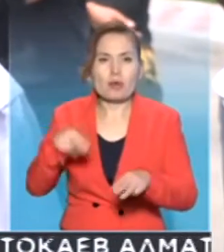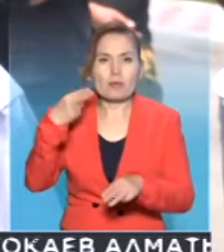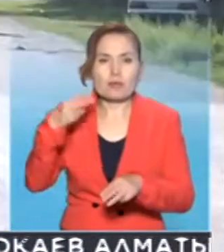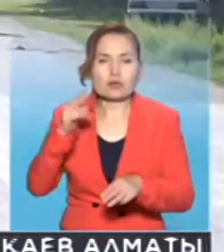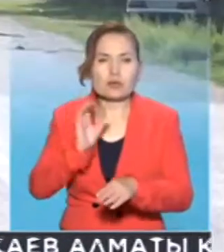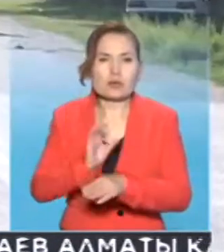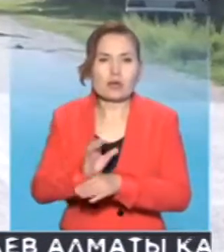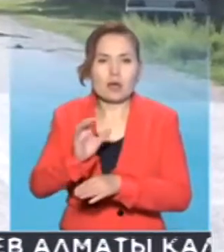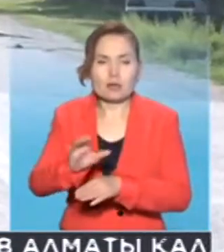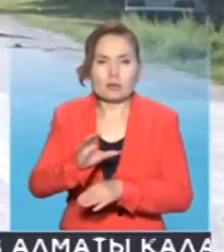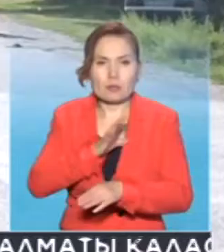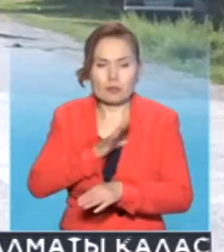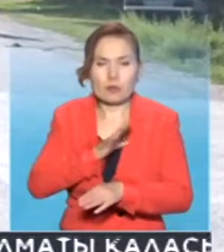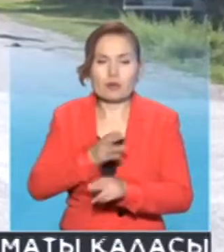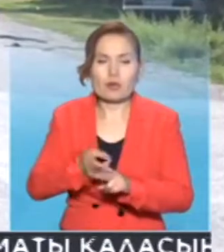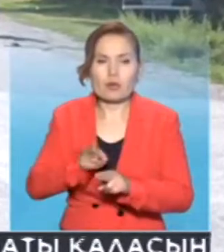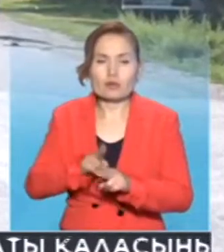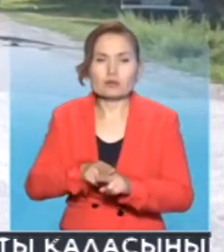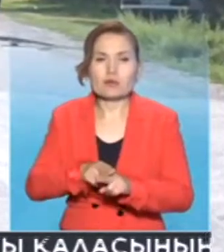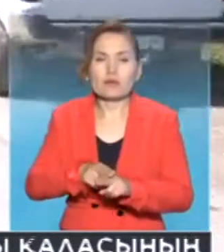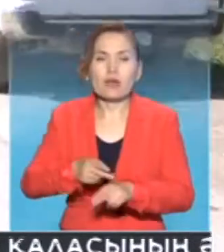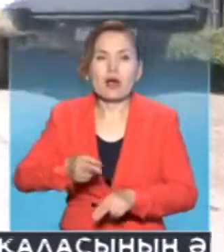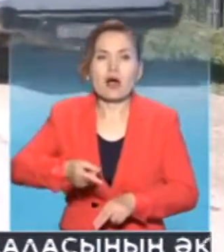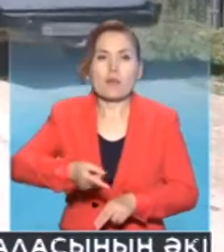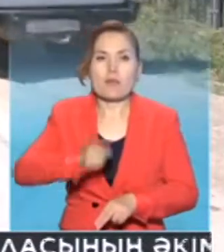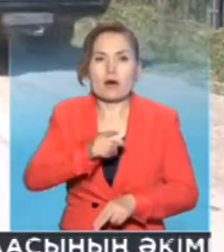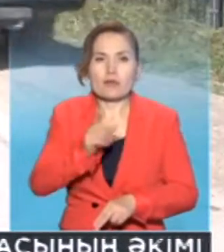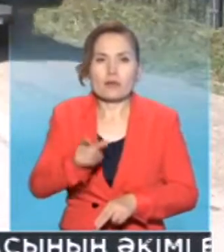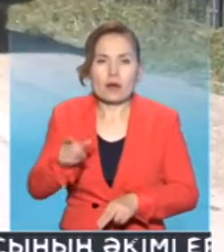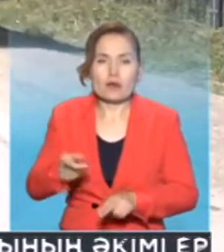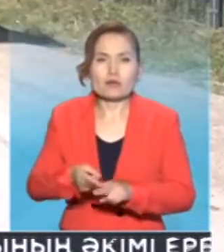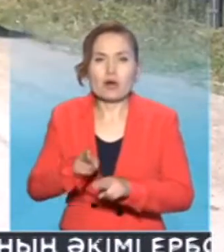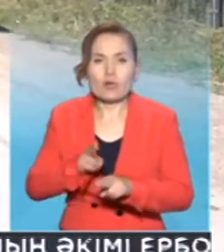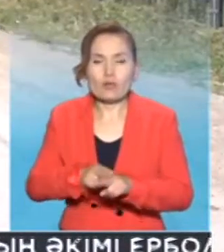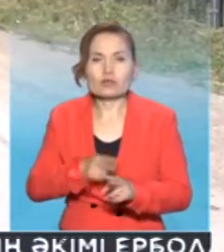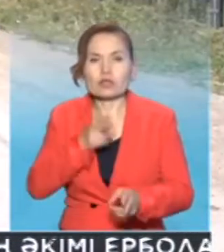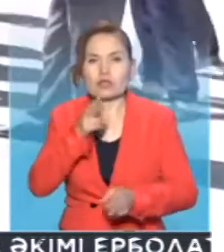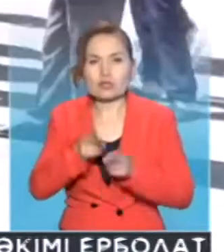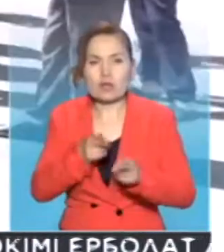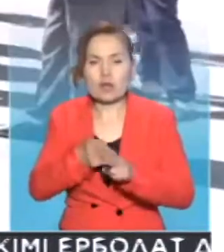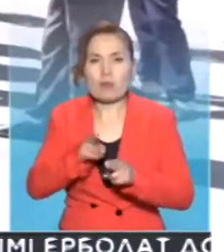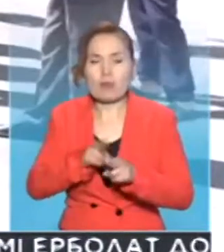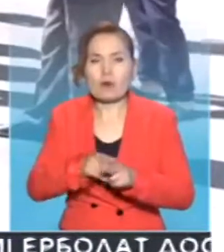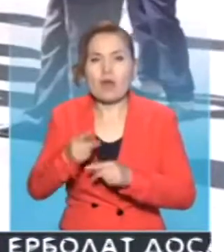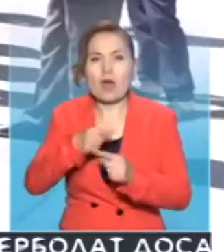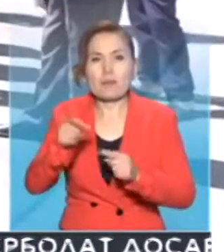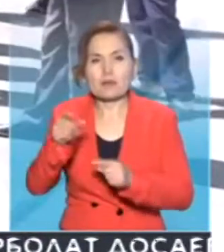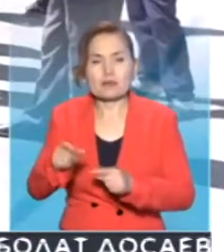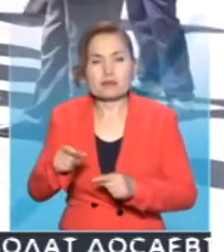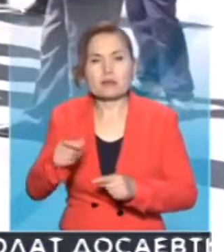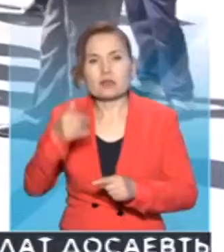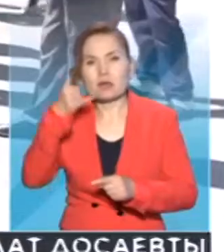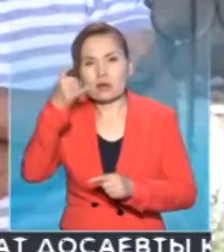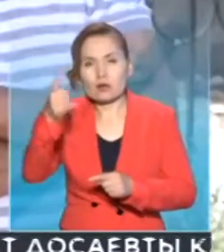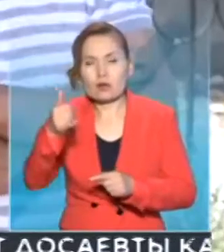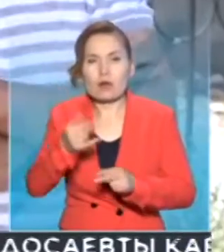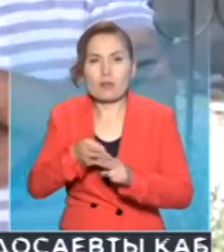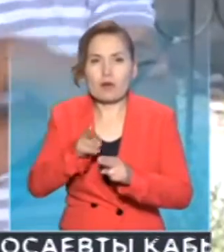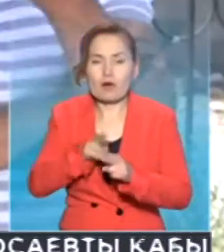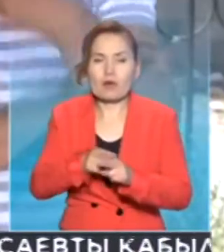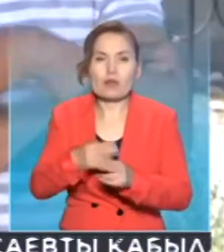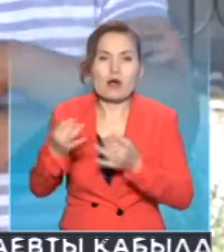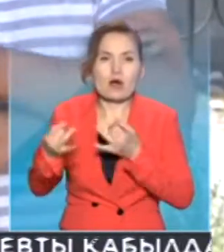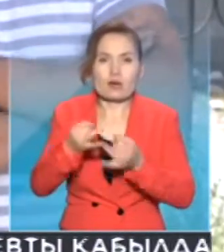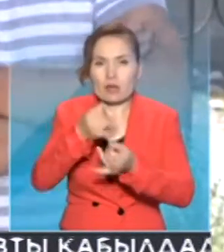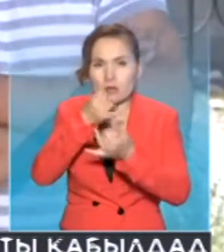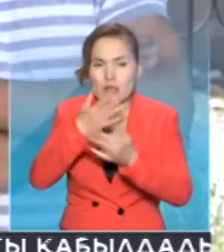жіберіпті. Алайда балықшылар айтқан бастамашыл топтың жетекшісімен тілдесе алмадық, телефонын көтермеді. Дегенмен ол кісінің уәжін тыңдауға дайынбыз.